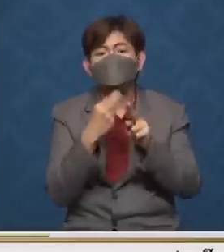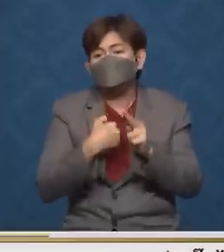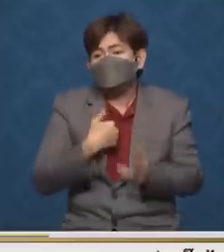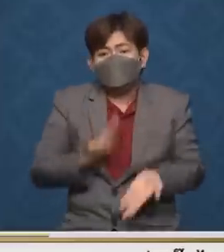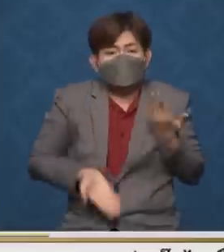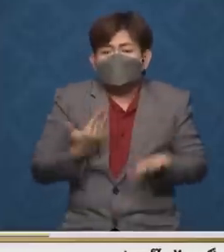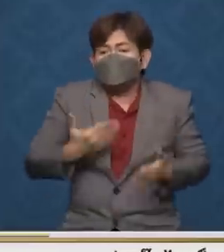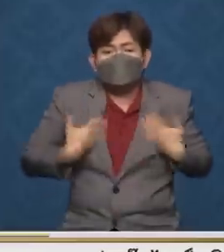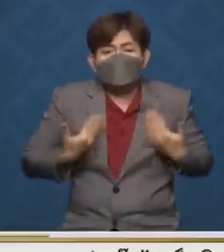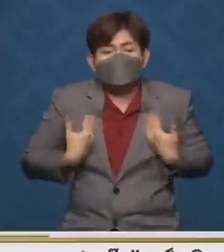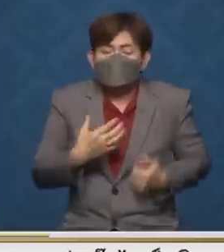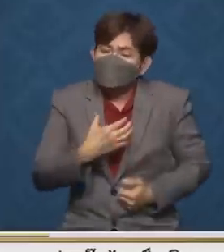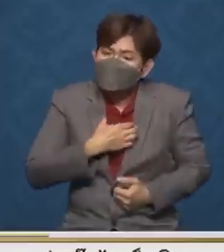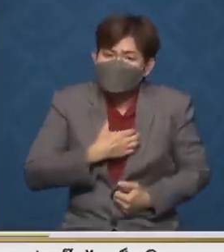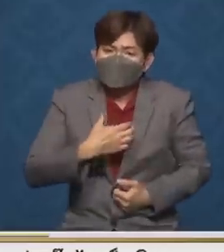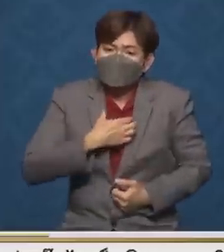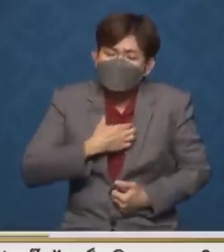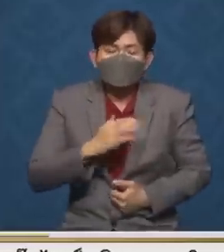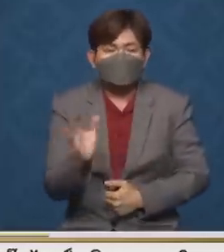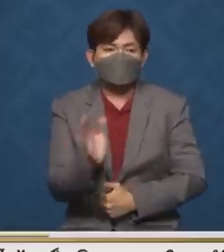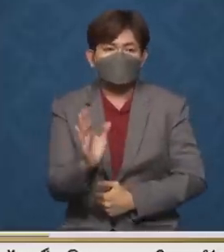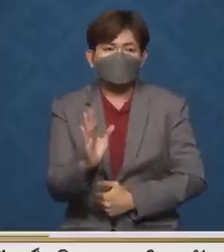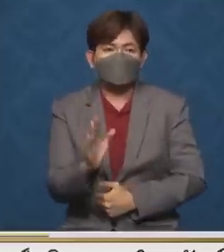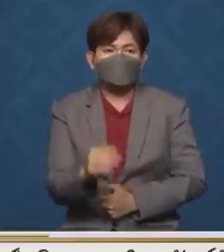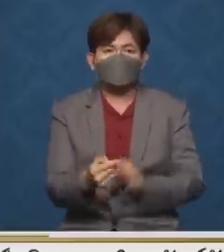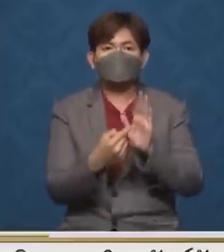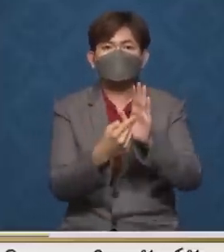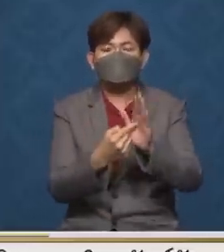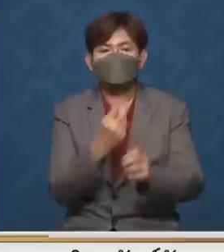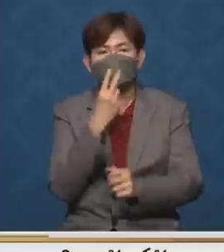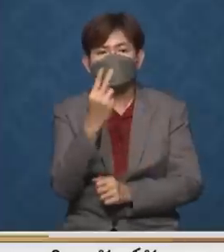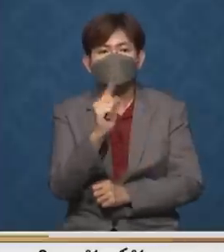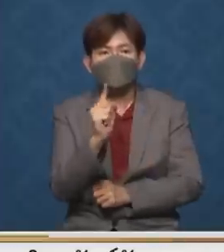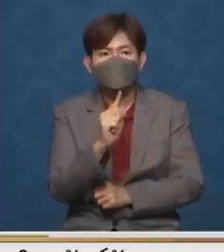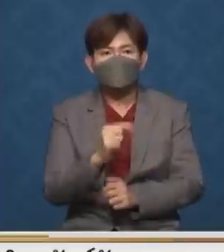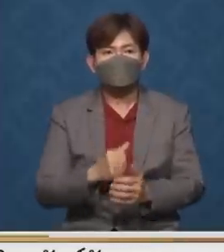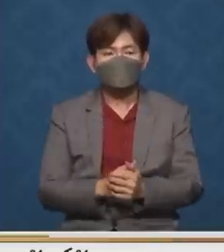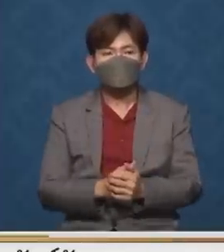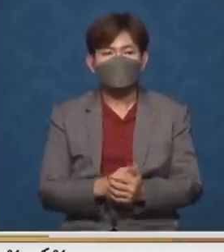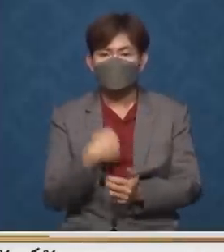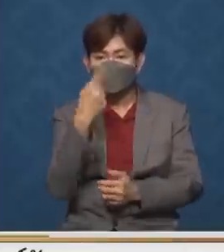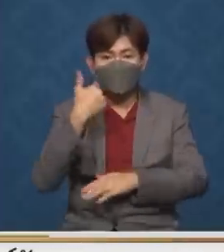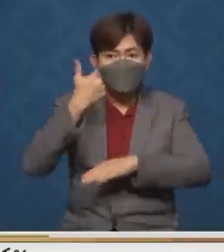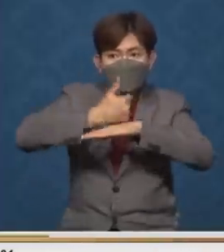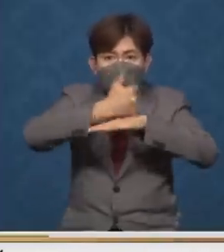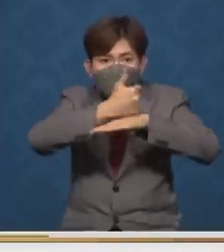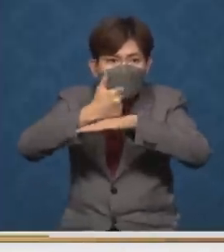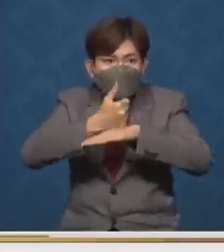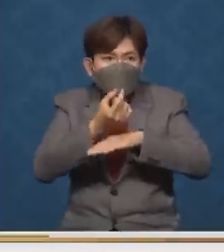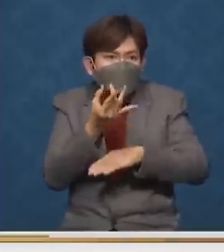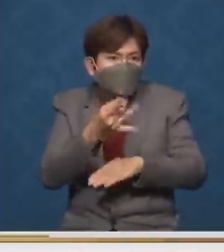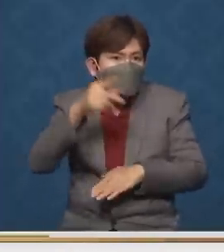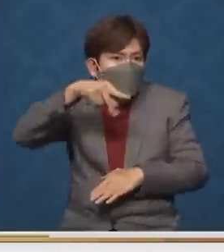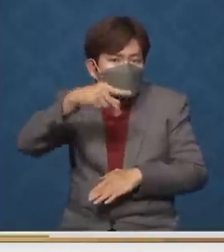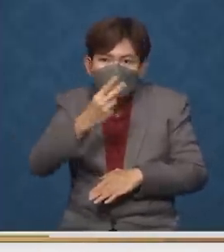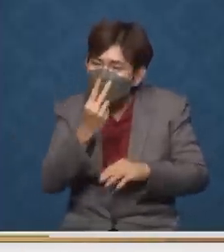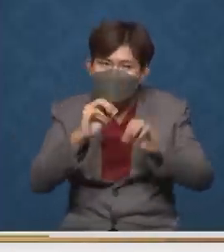นุกตามคามใครของพบคาปัชานบง บอกให้รู้เลยวาพดบคปัชาicasลมไหนสนใจ เปนพิเศษน